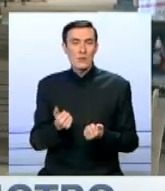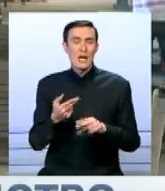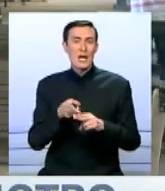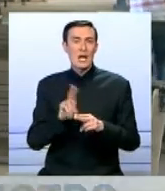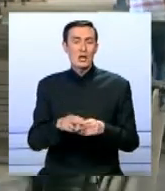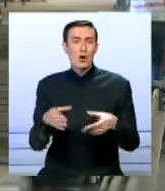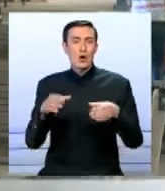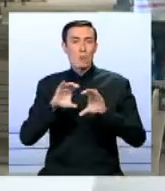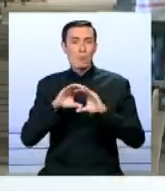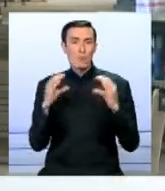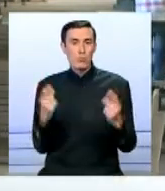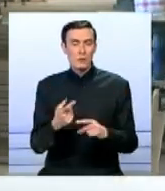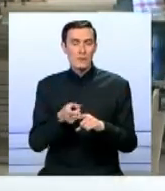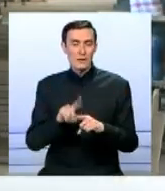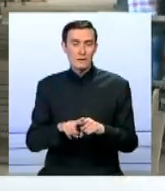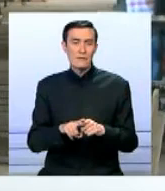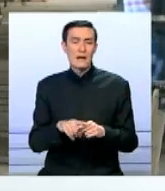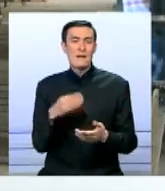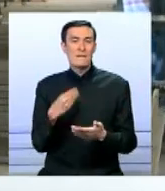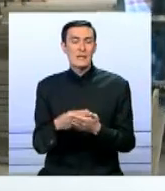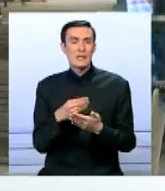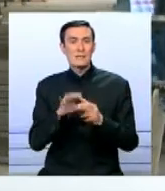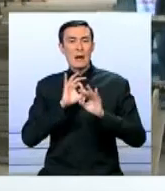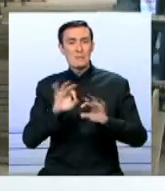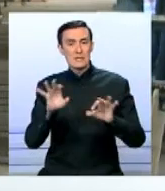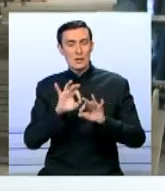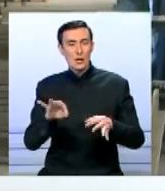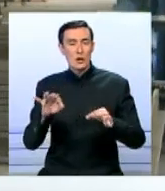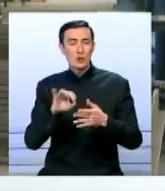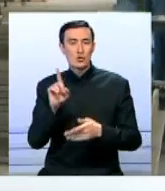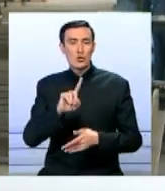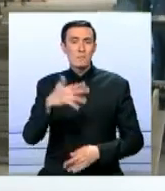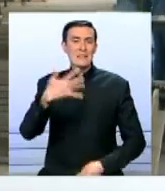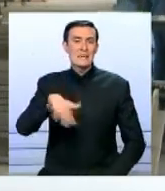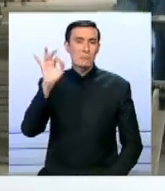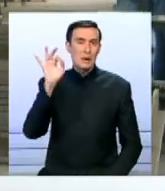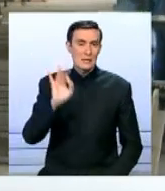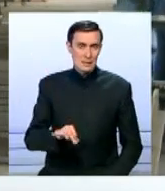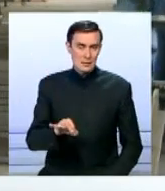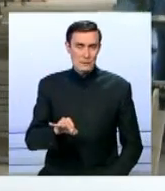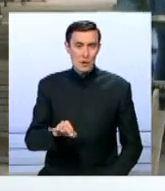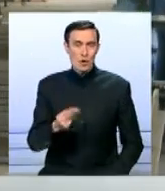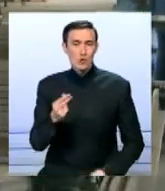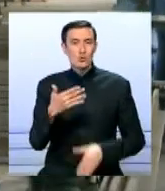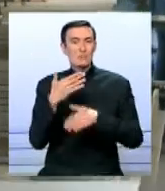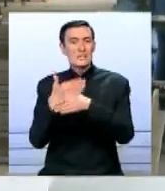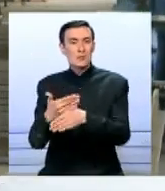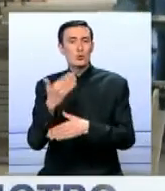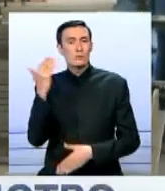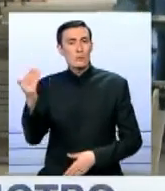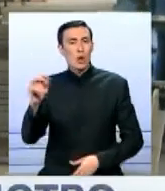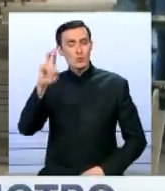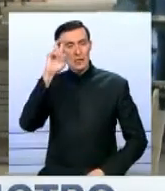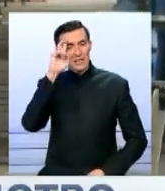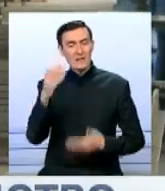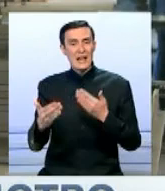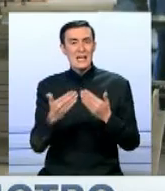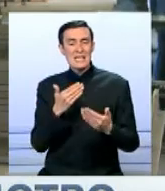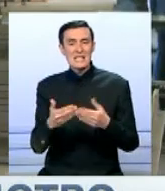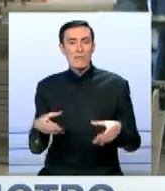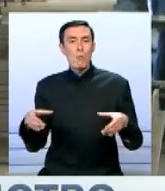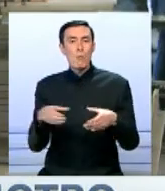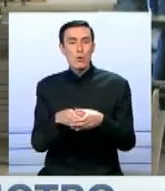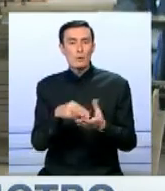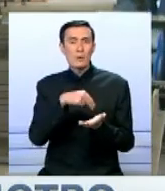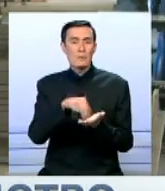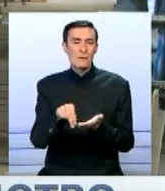финансовой поддержки нам дали четкое разъяснение, что 50% субсидируется государством. Если модуль